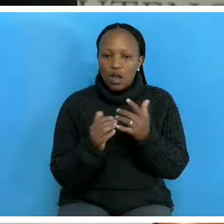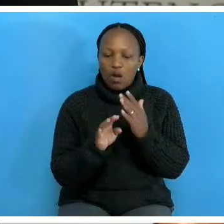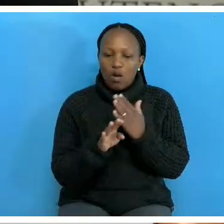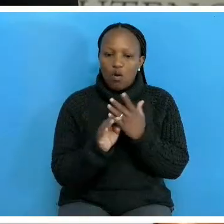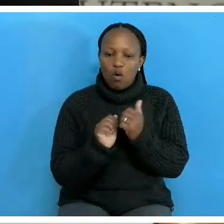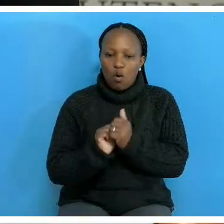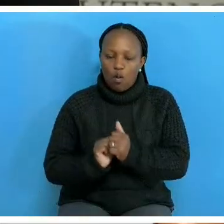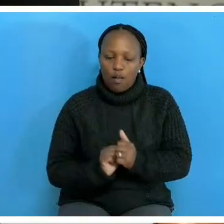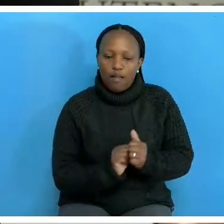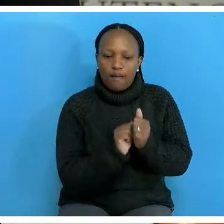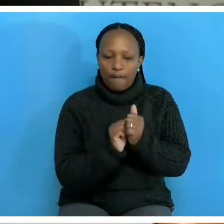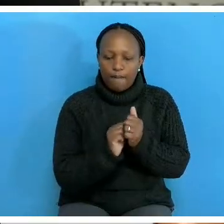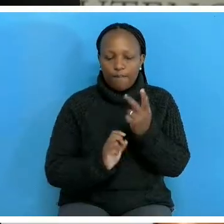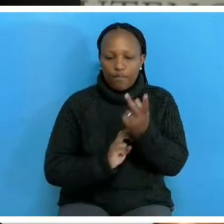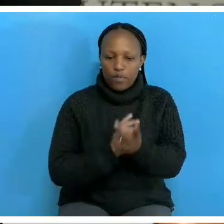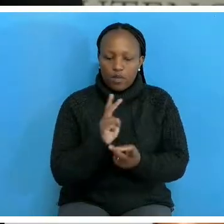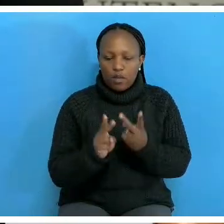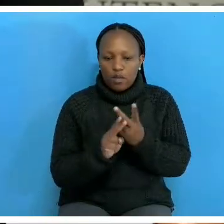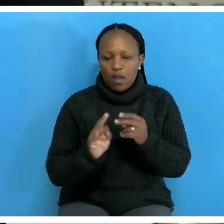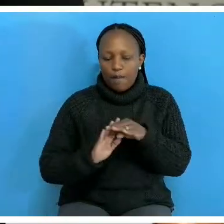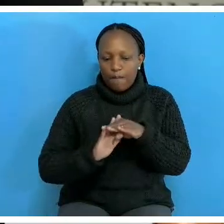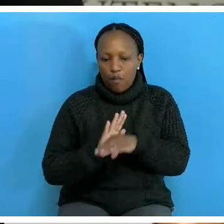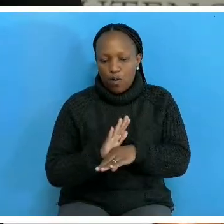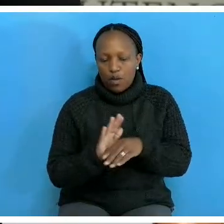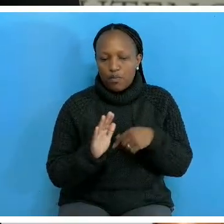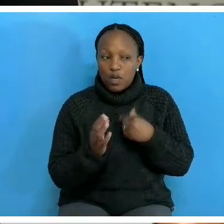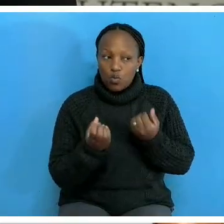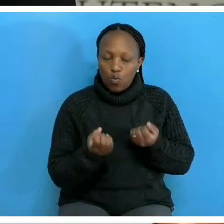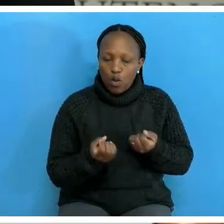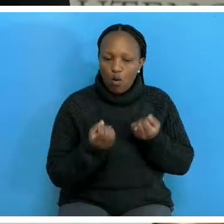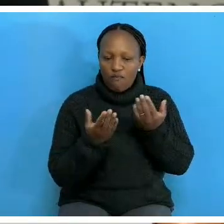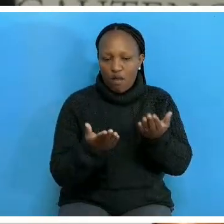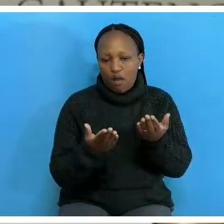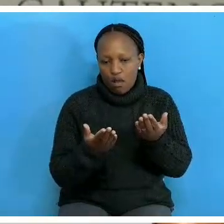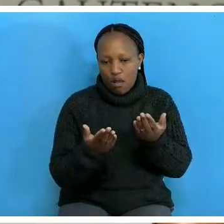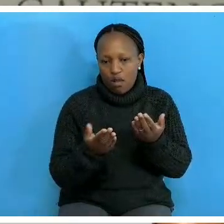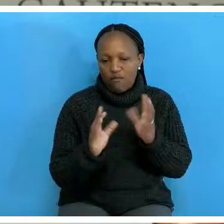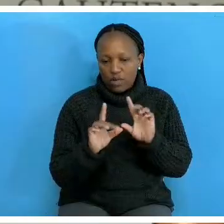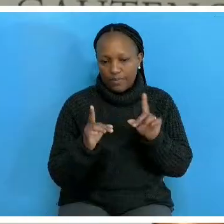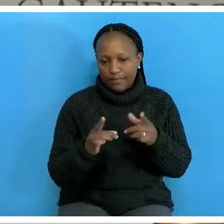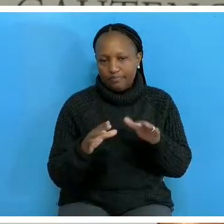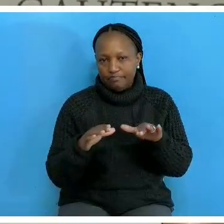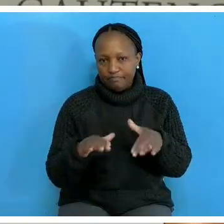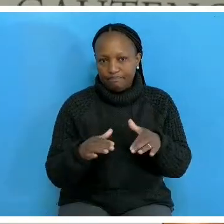then take you through again the programs we offer as a department.